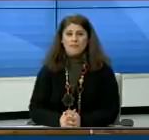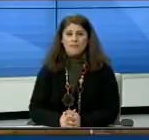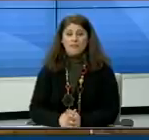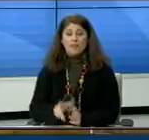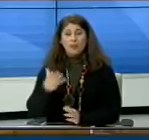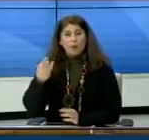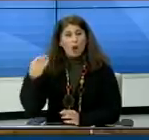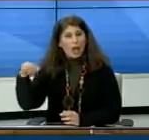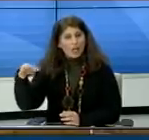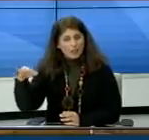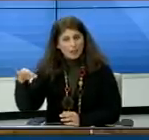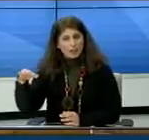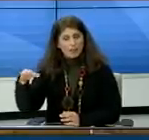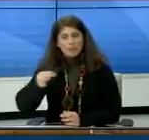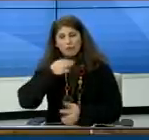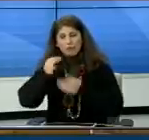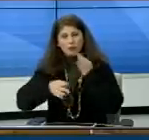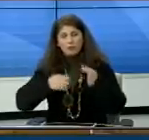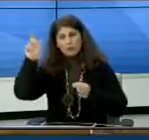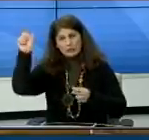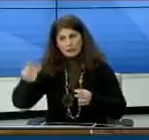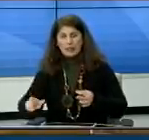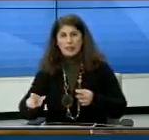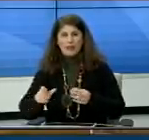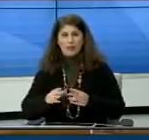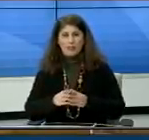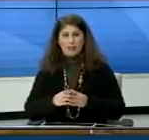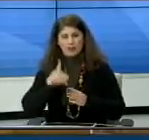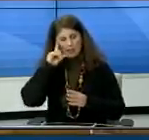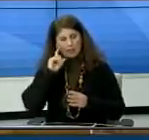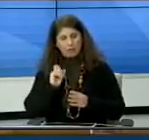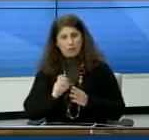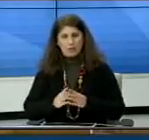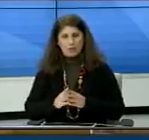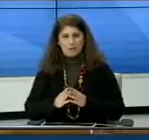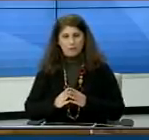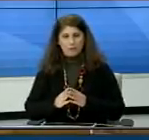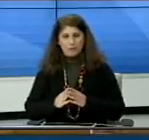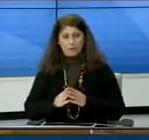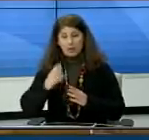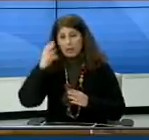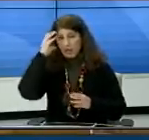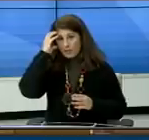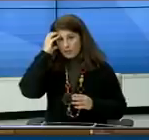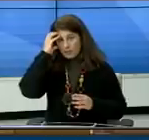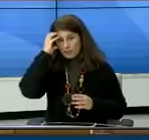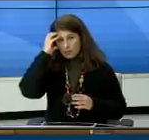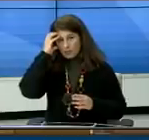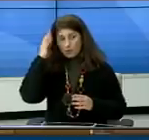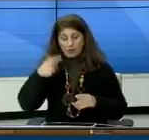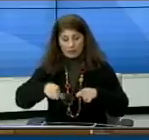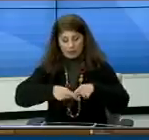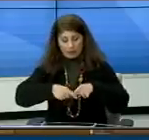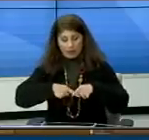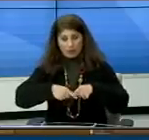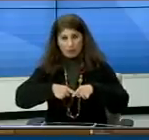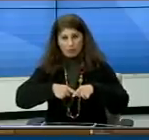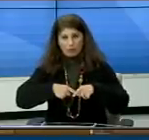αδύναμων μιλούν τα ίδια τα δεδομένα. Θυμίζω ότι το